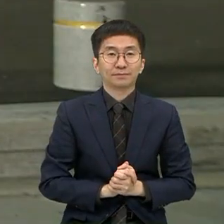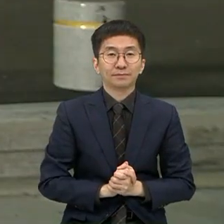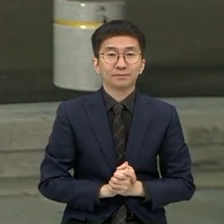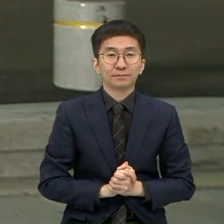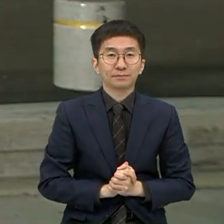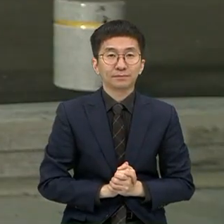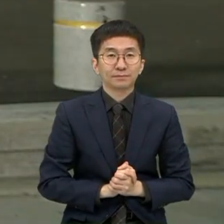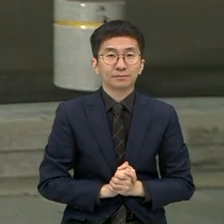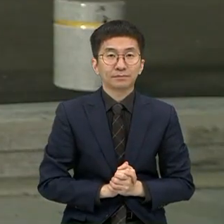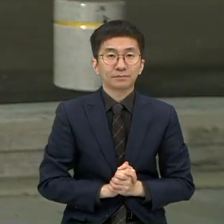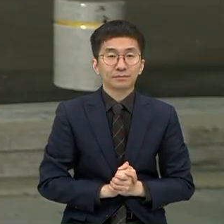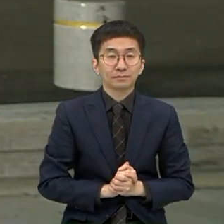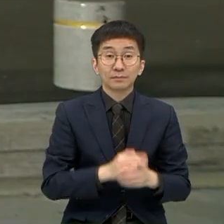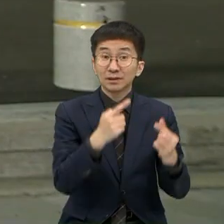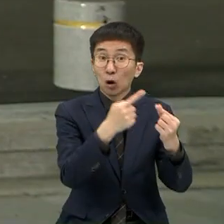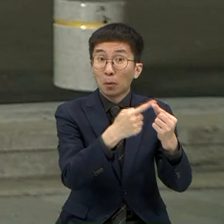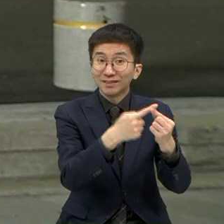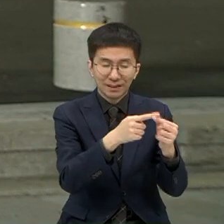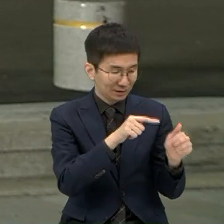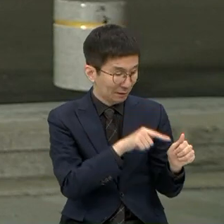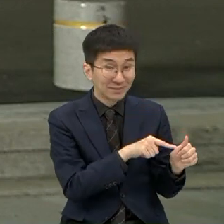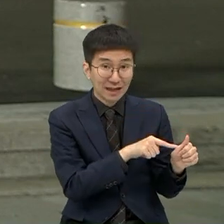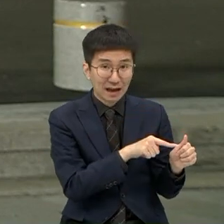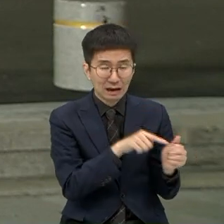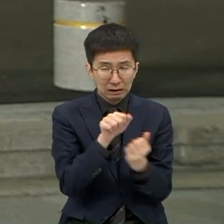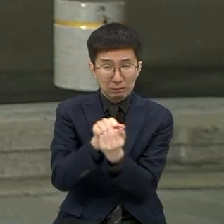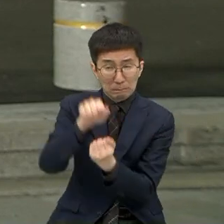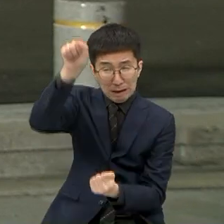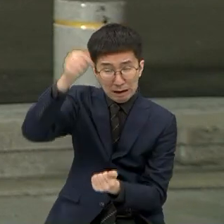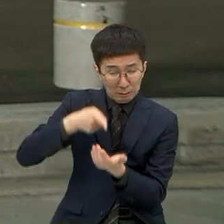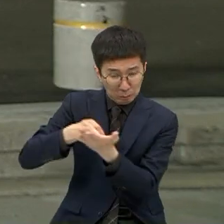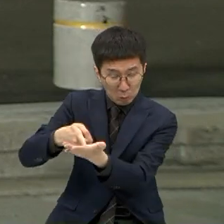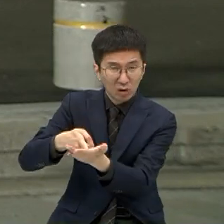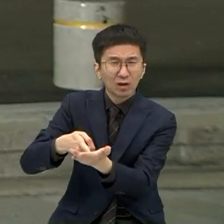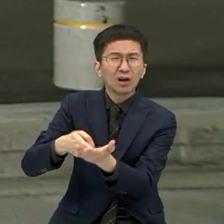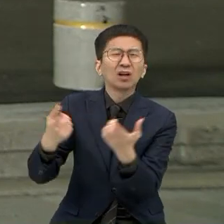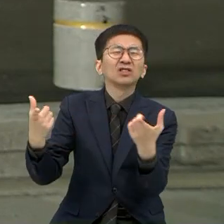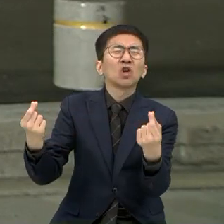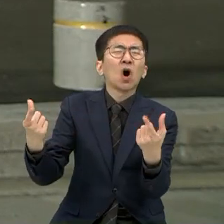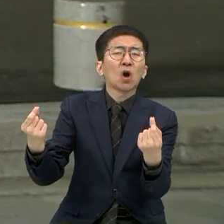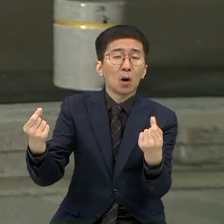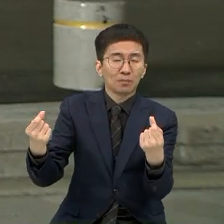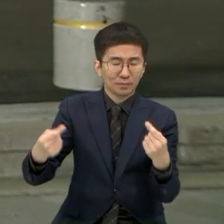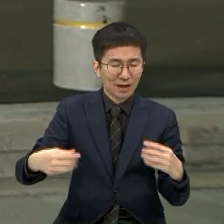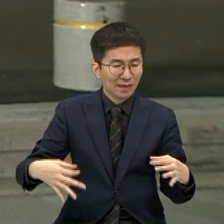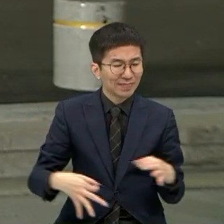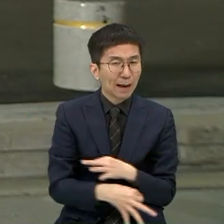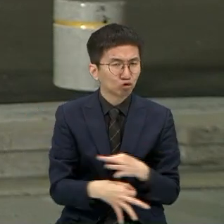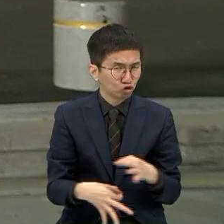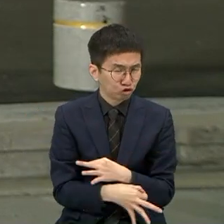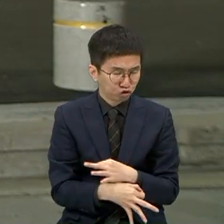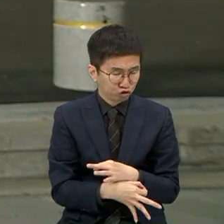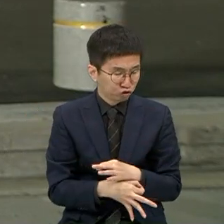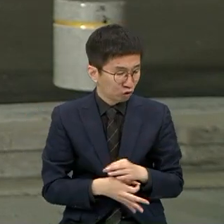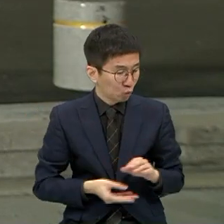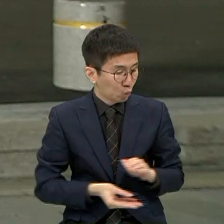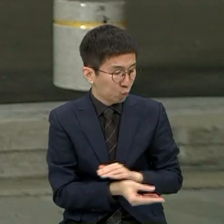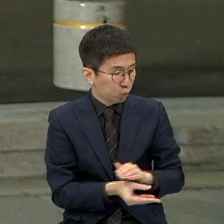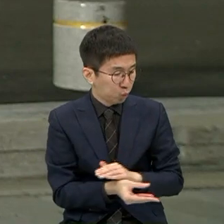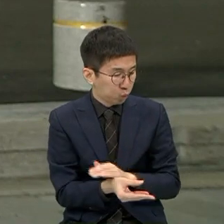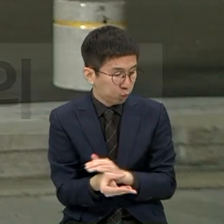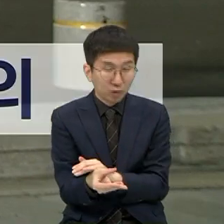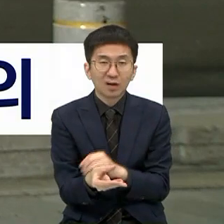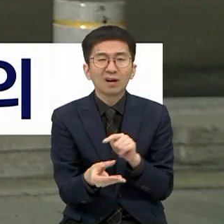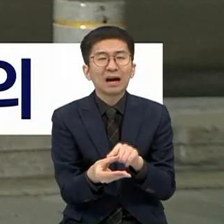네 일단 유 전 본부장의 구속영장 에 적시된 뇌물수수 혐의는 그대로 유지될 것 같습니다 다만 뇌물 전달의